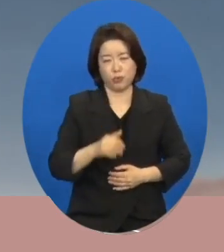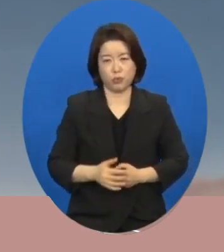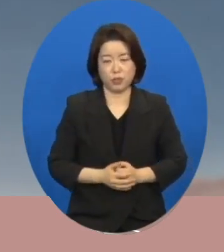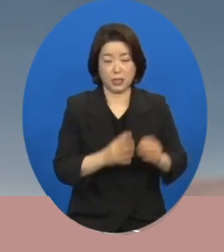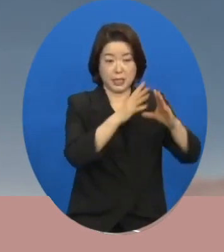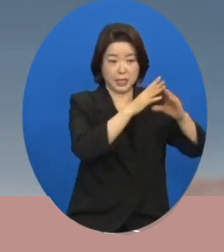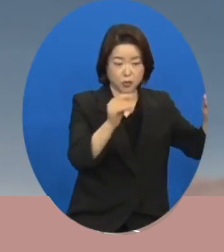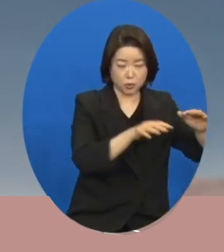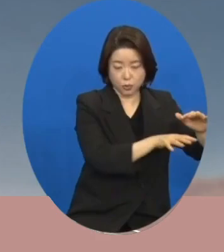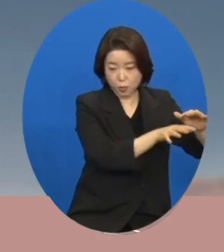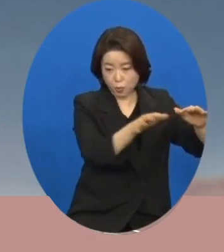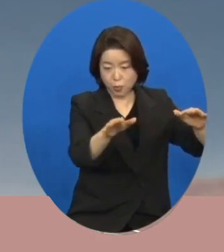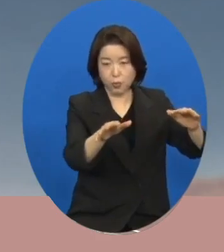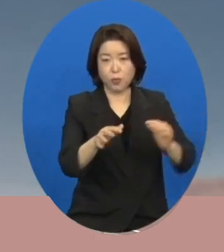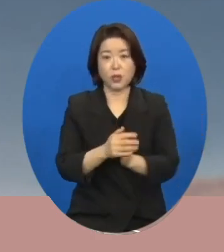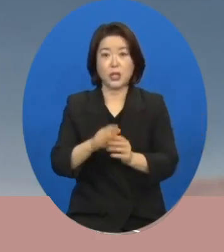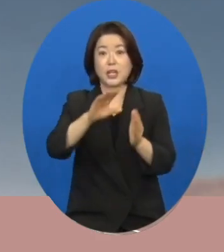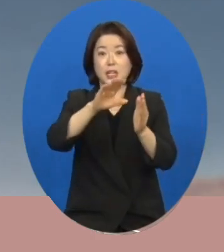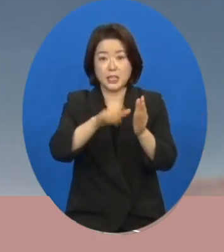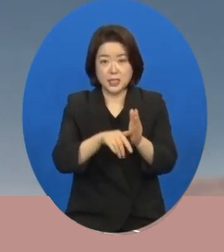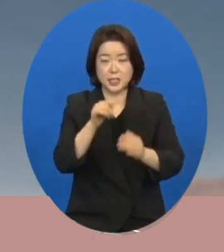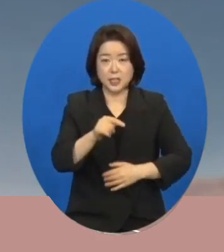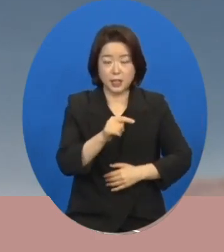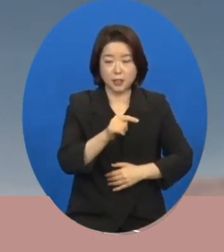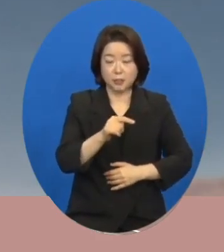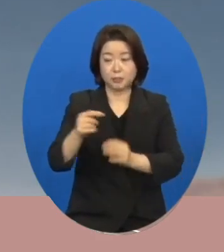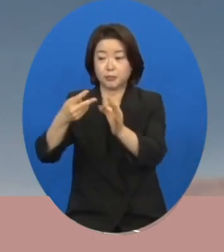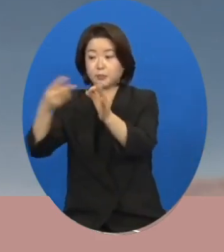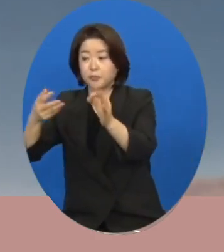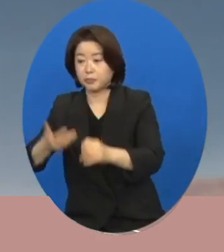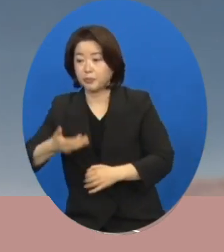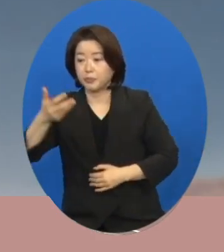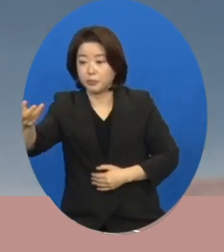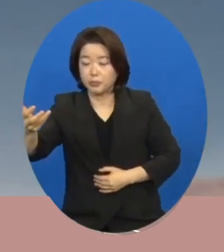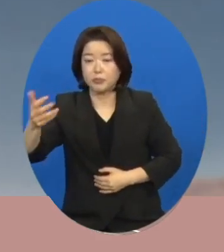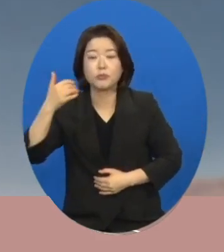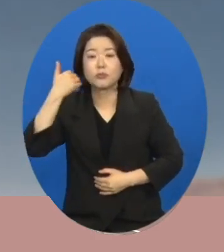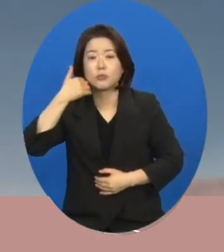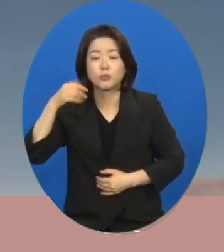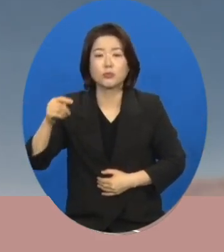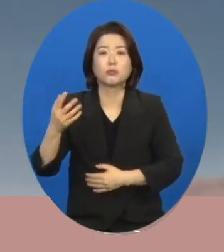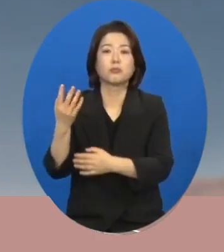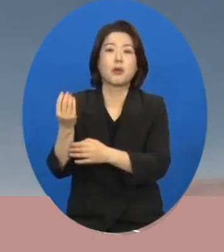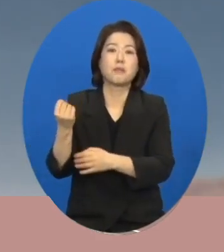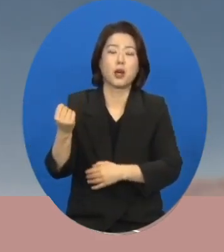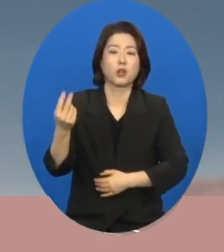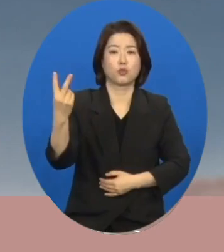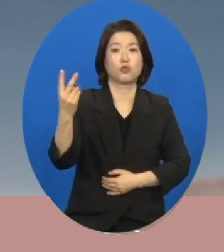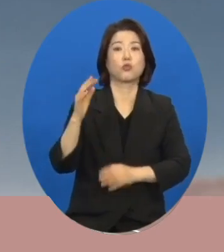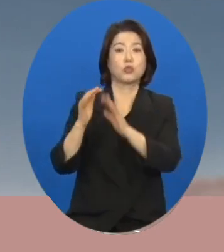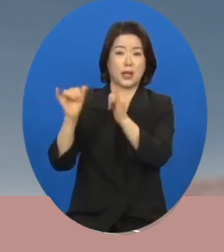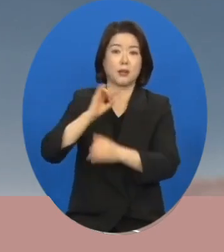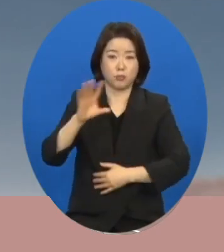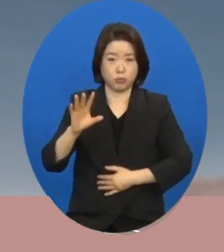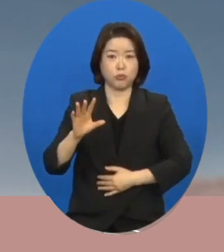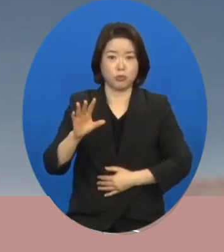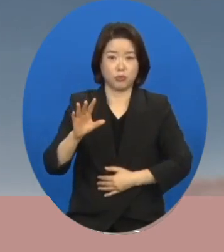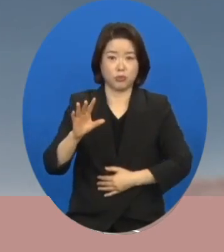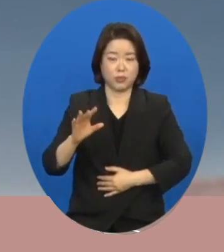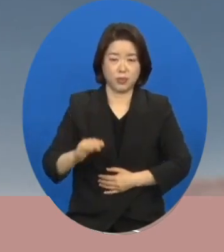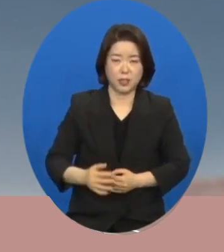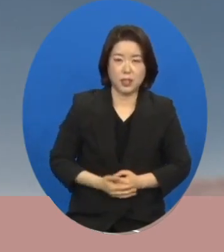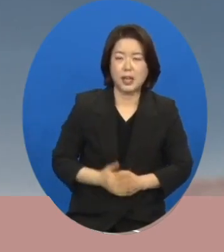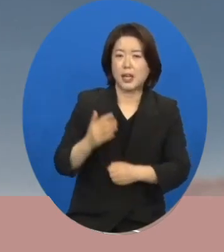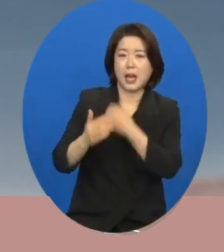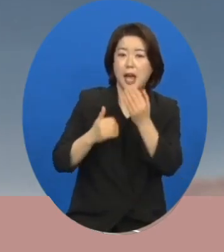1세대 홍해를 건넌 사람 중에 요단강 건넌 사람 몇 명이죠 두 명입니다 두 명이에요 하나님은